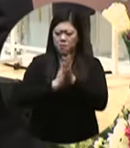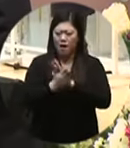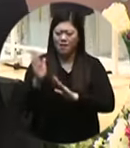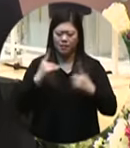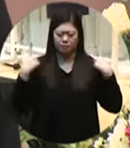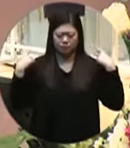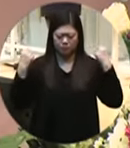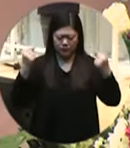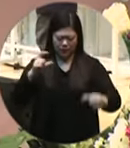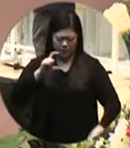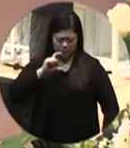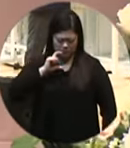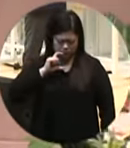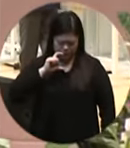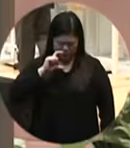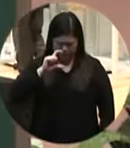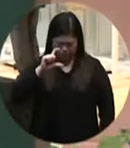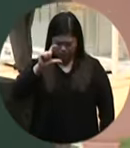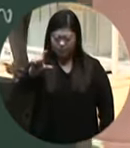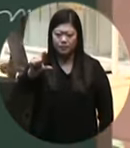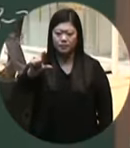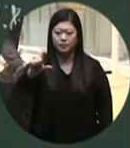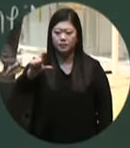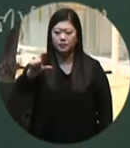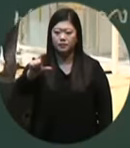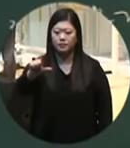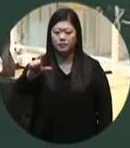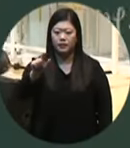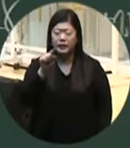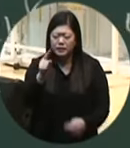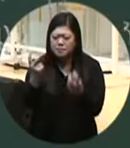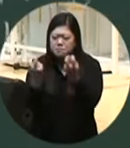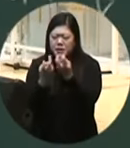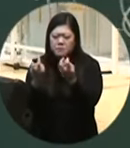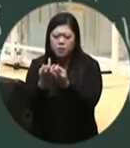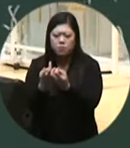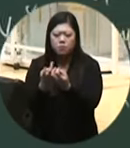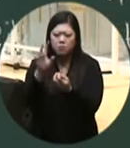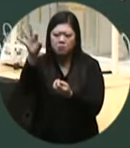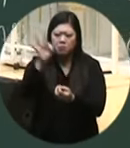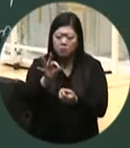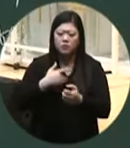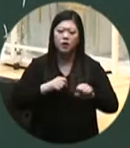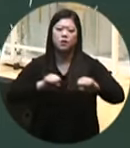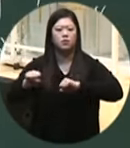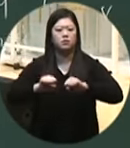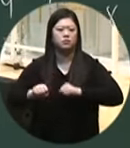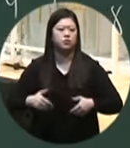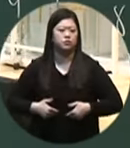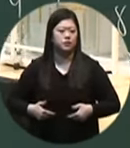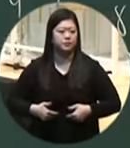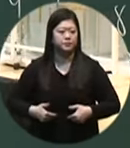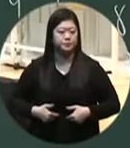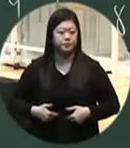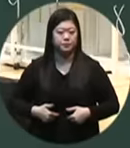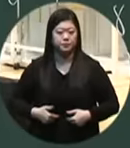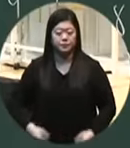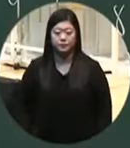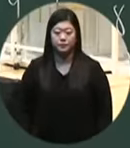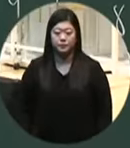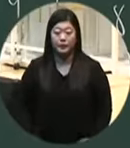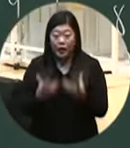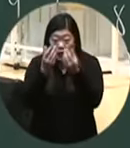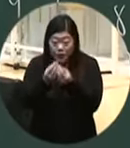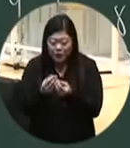one heart, whole heart continuation. 요거 방법을 알아야 돼요. You have to know the method. 내가 예를 들어서 이제 그 부교역자를